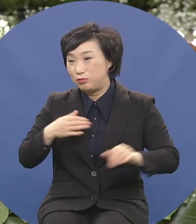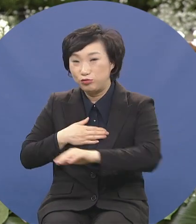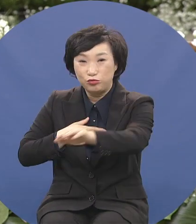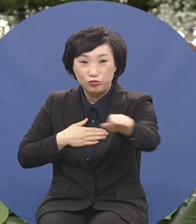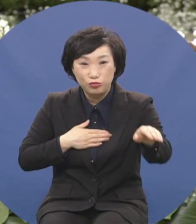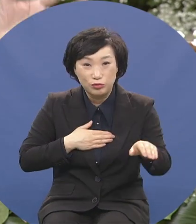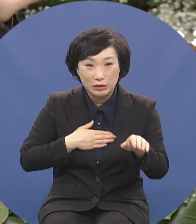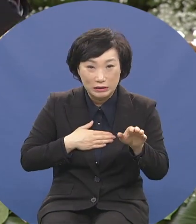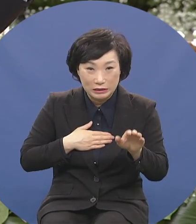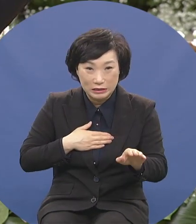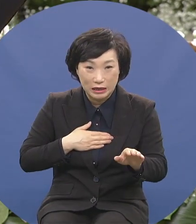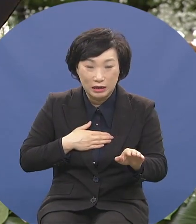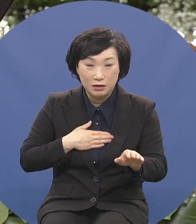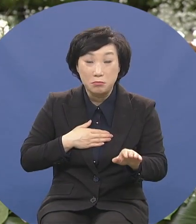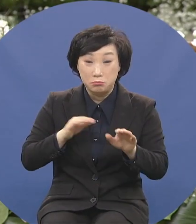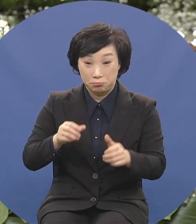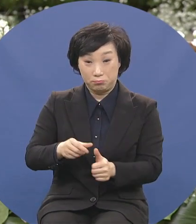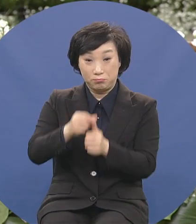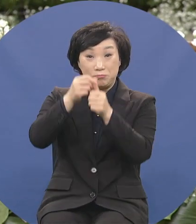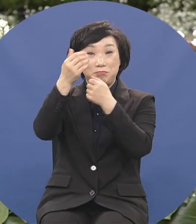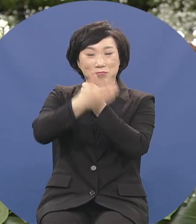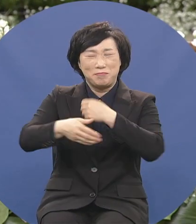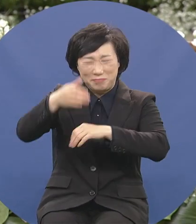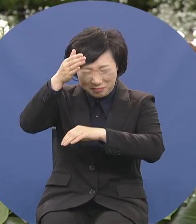사람이라면 구원의 은혜